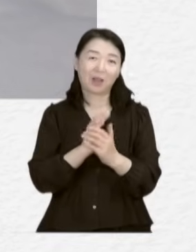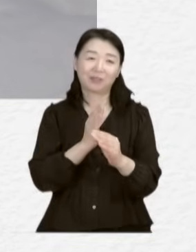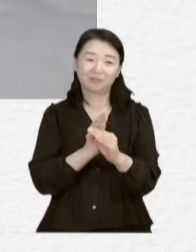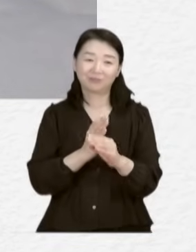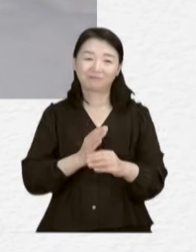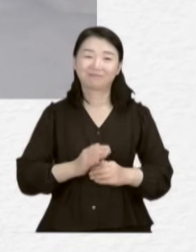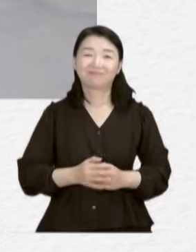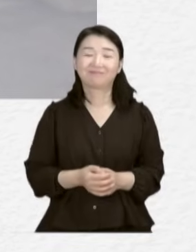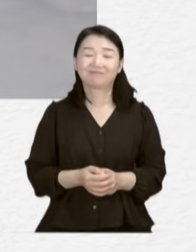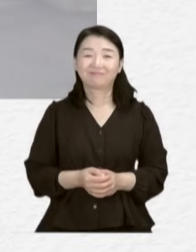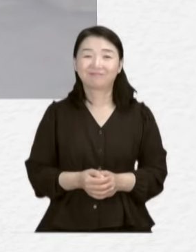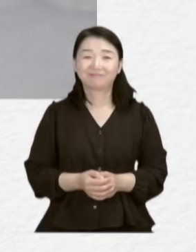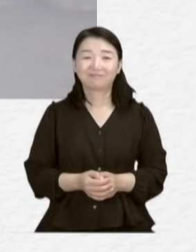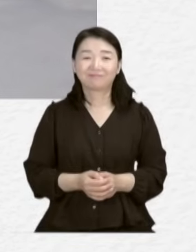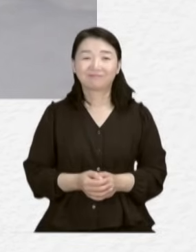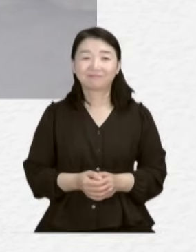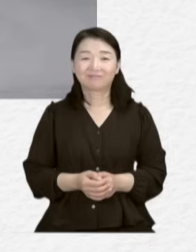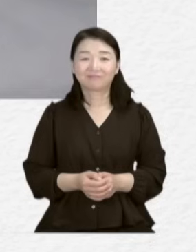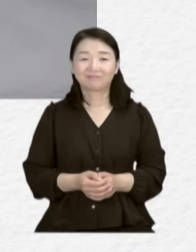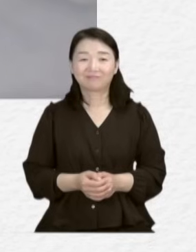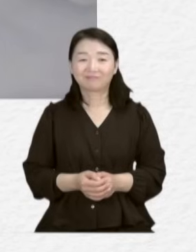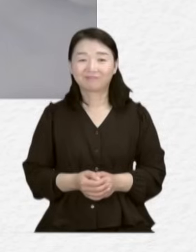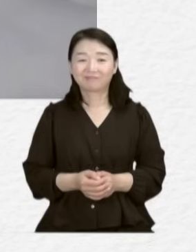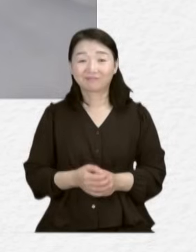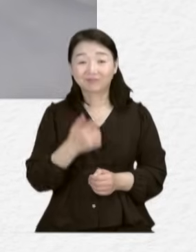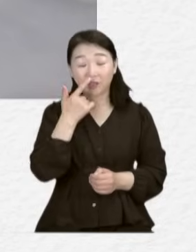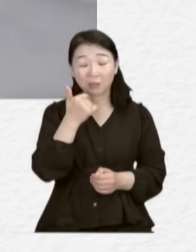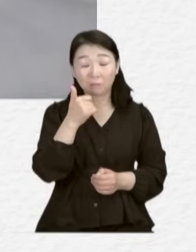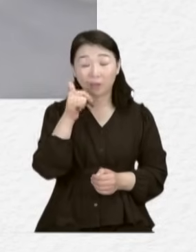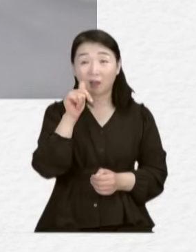좋겠다고 오늘 기도할게요 아빠